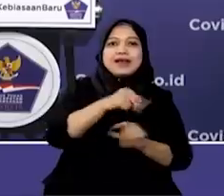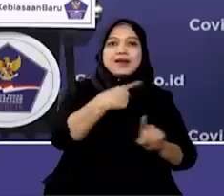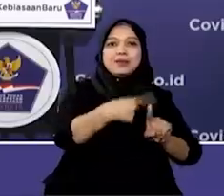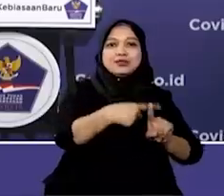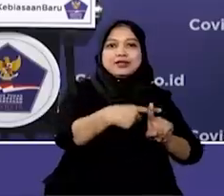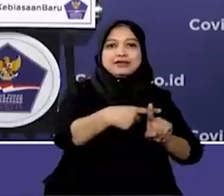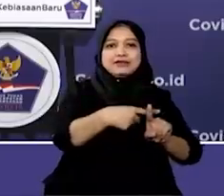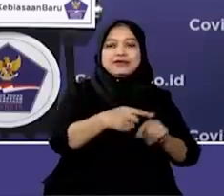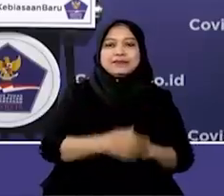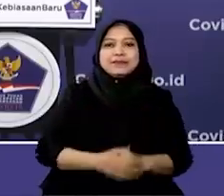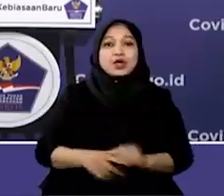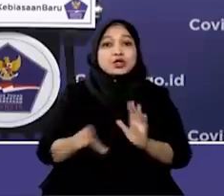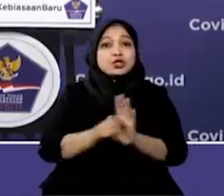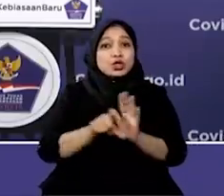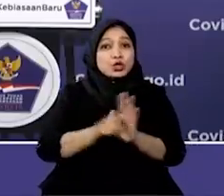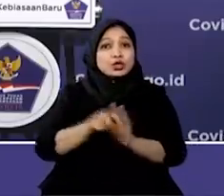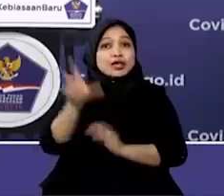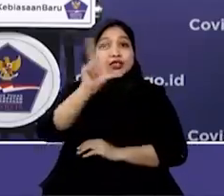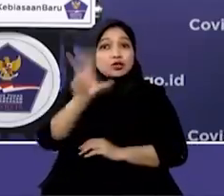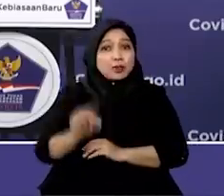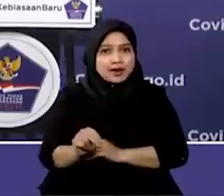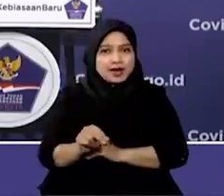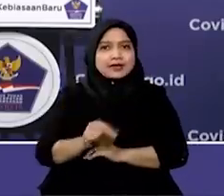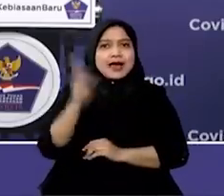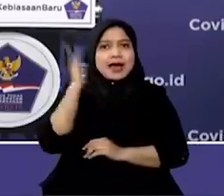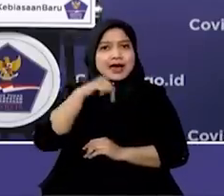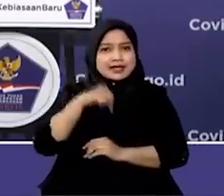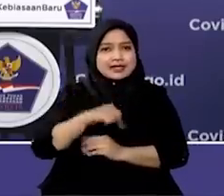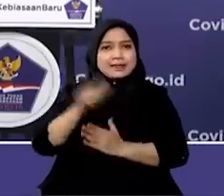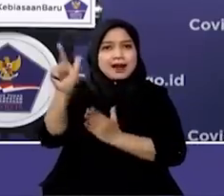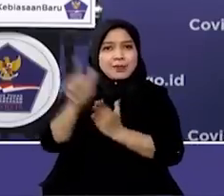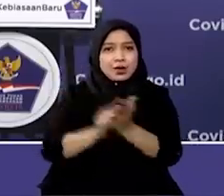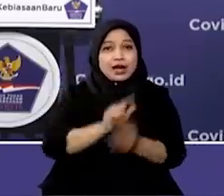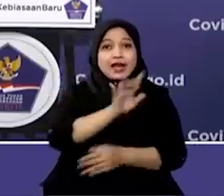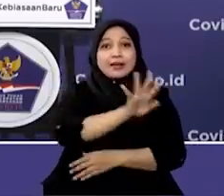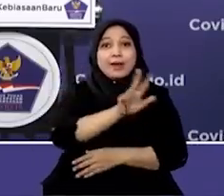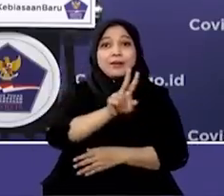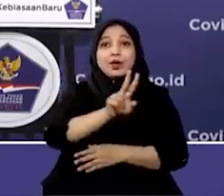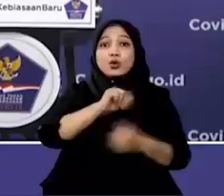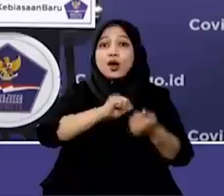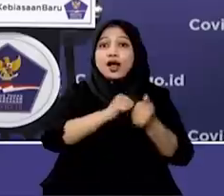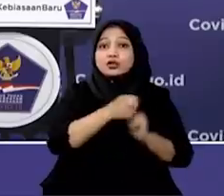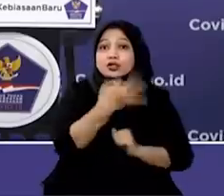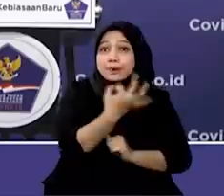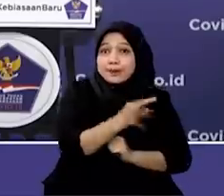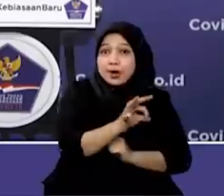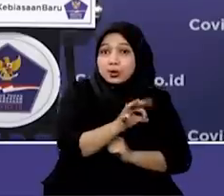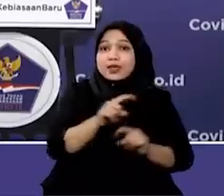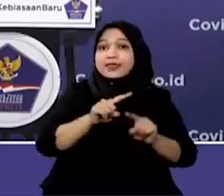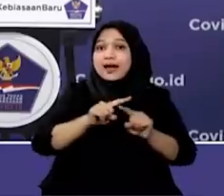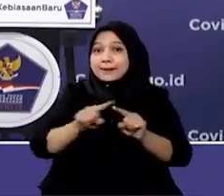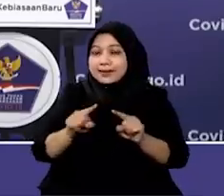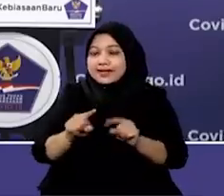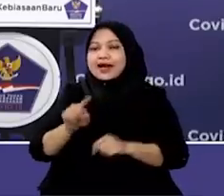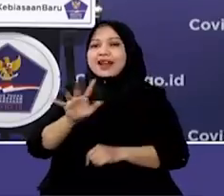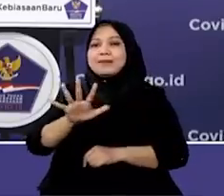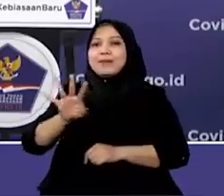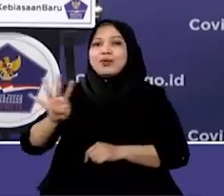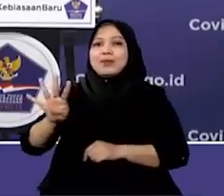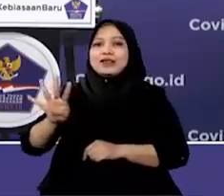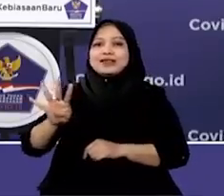misalnya Jawa Barat dari ini melaporkan 52 kasus baru Namun 54 sembuh